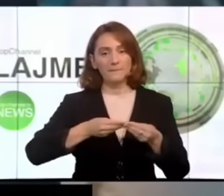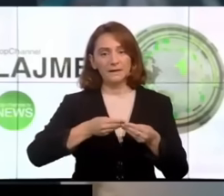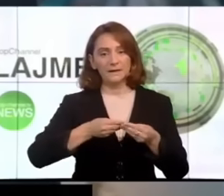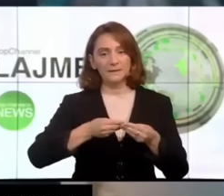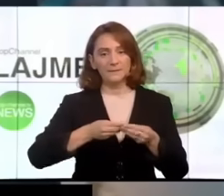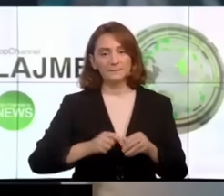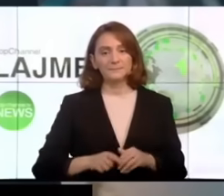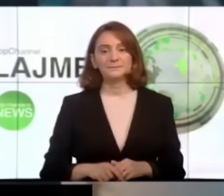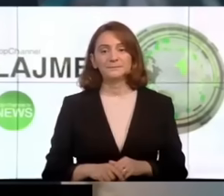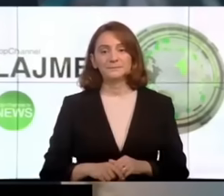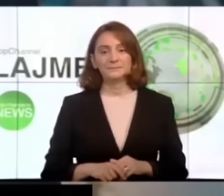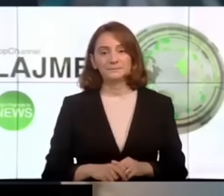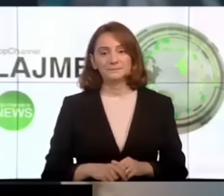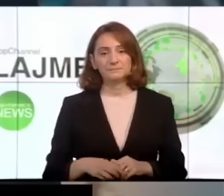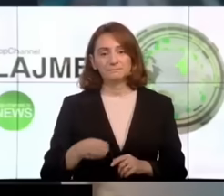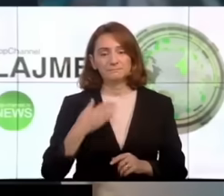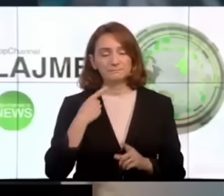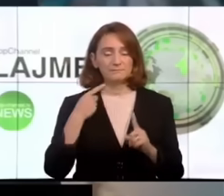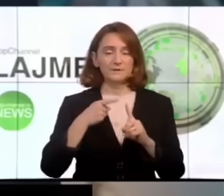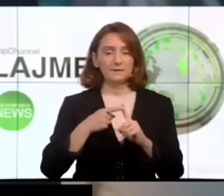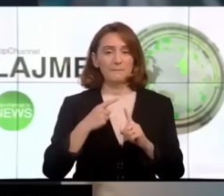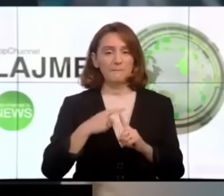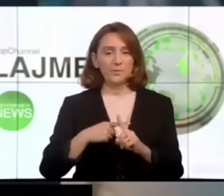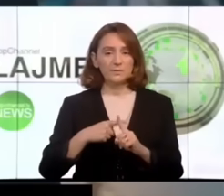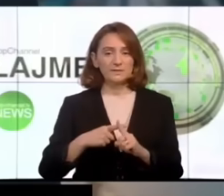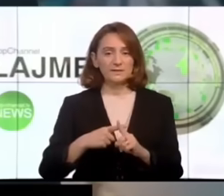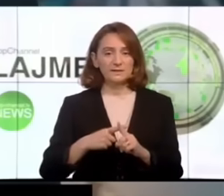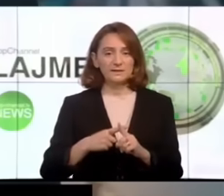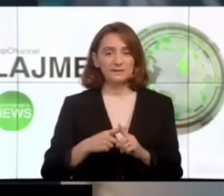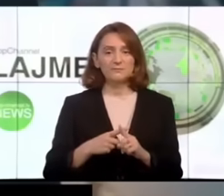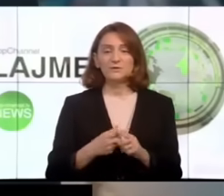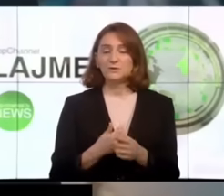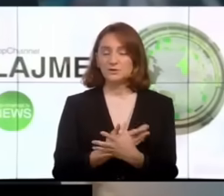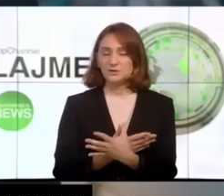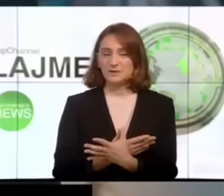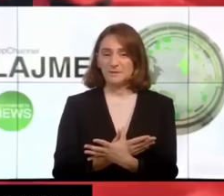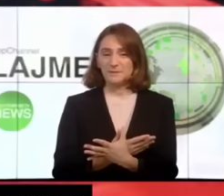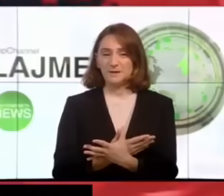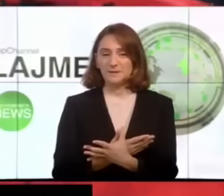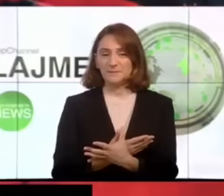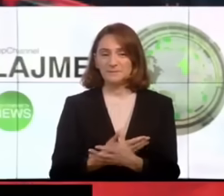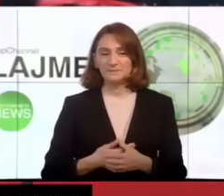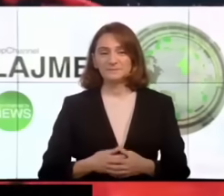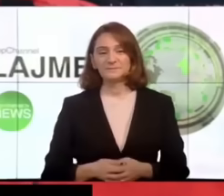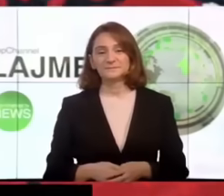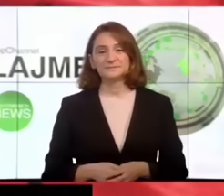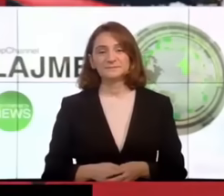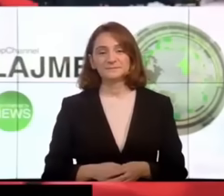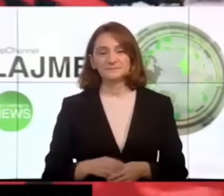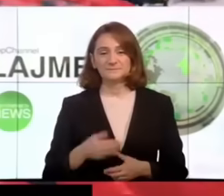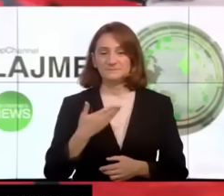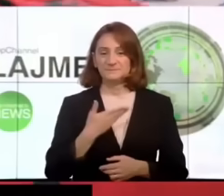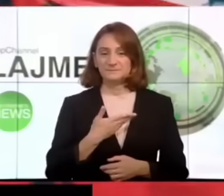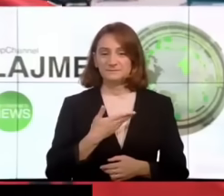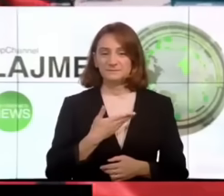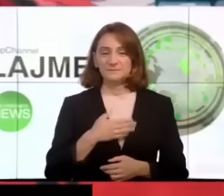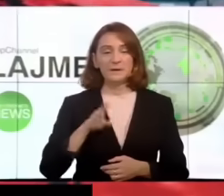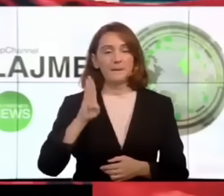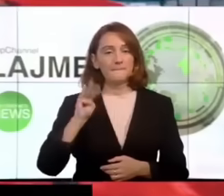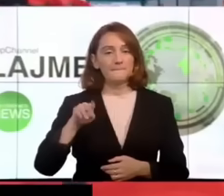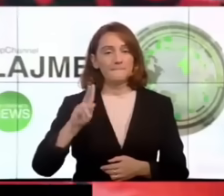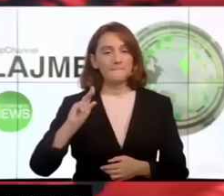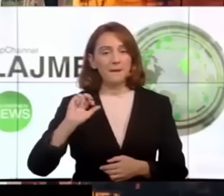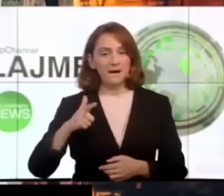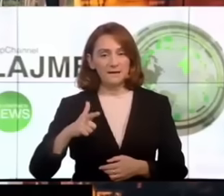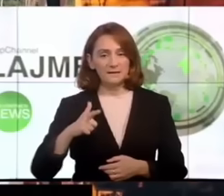Shqipëri. Economic growth in Albania's oil sector. Bankers Petroleum Albania është